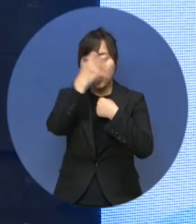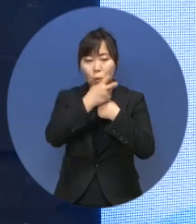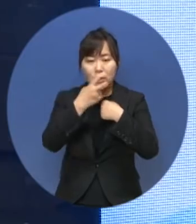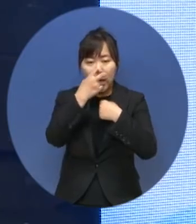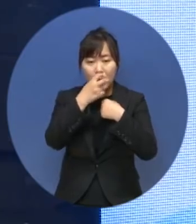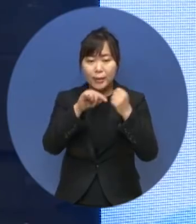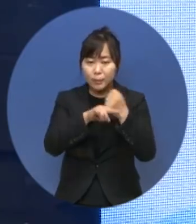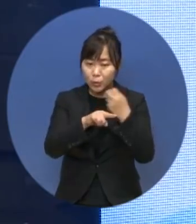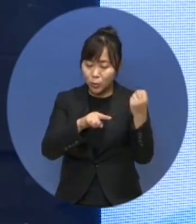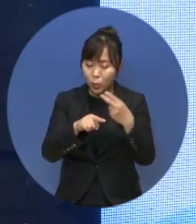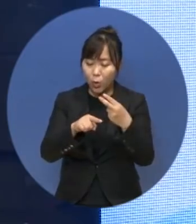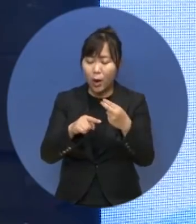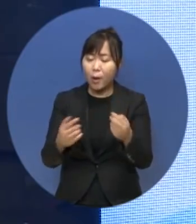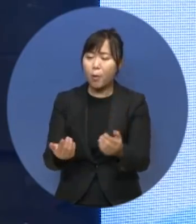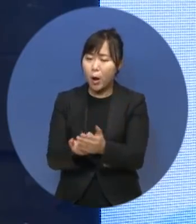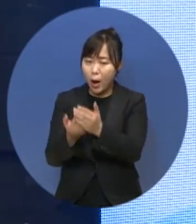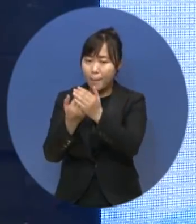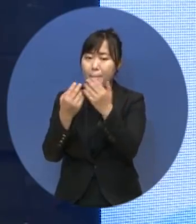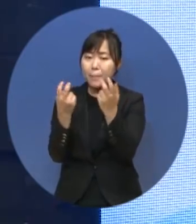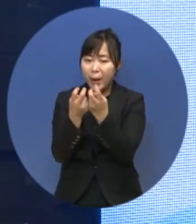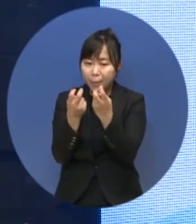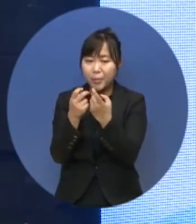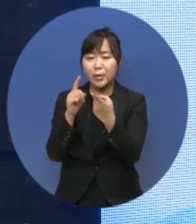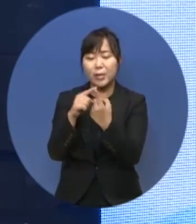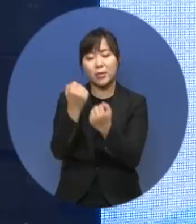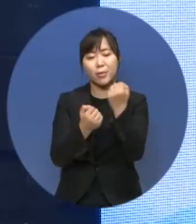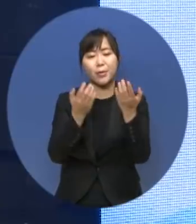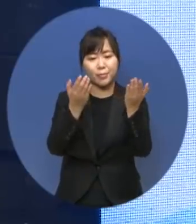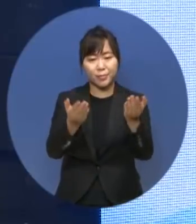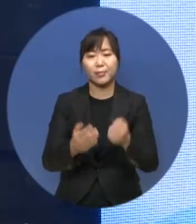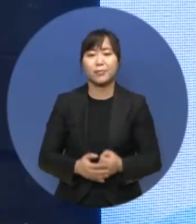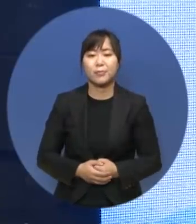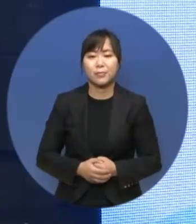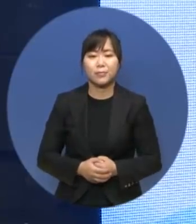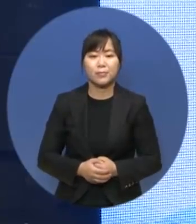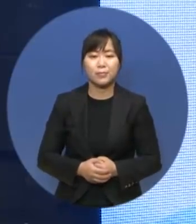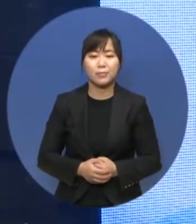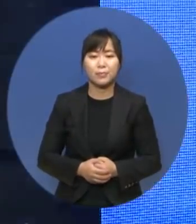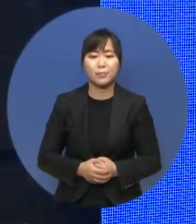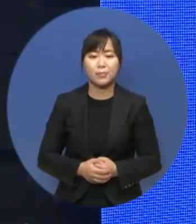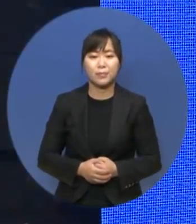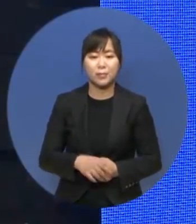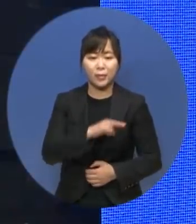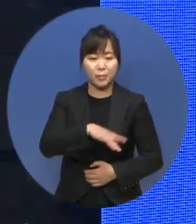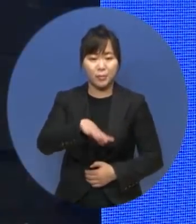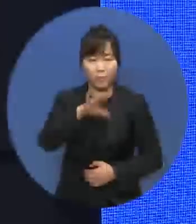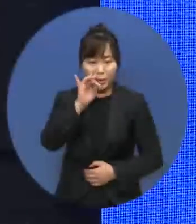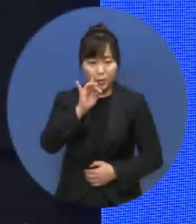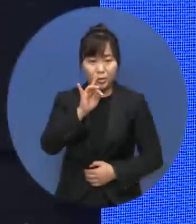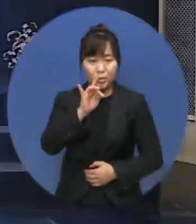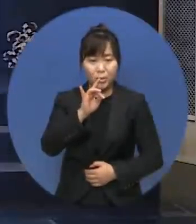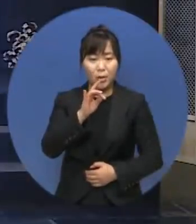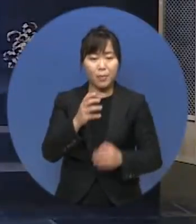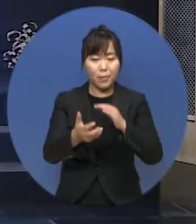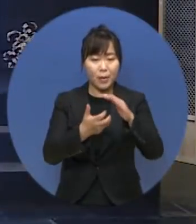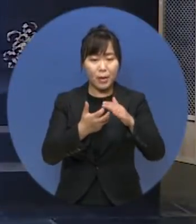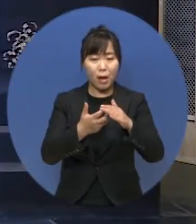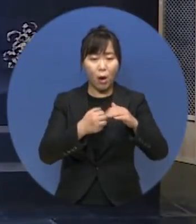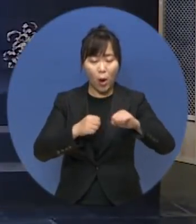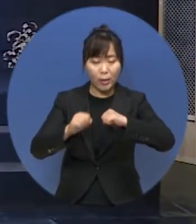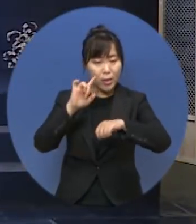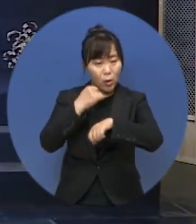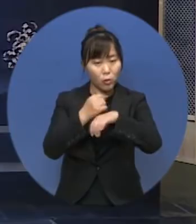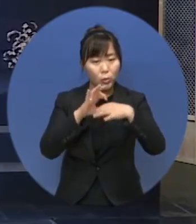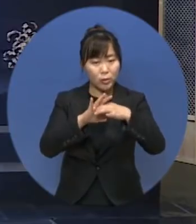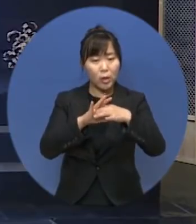의의와 그 다음에 활성화 방안 등에 대해서 말씀드리도록 하겠습니다. 먼저 선행 연구에서는 장애 예술활동